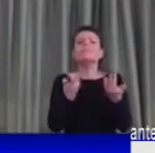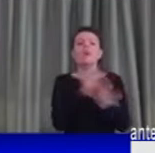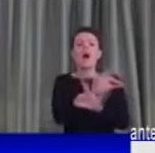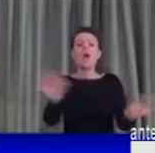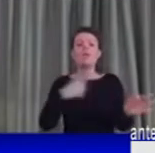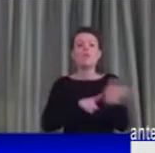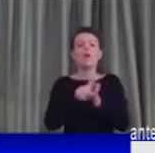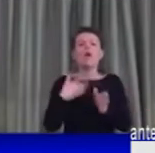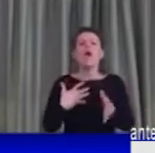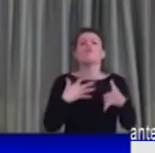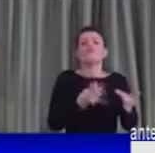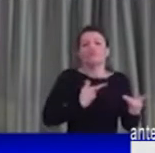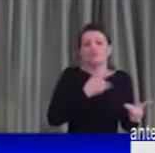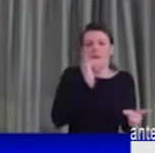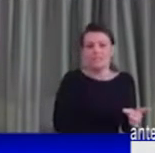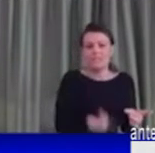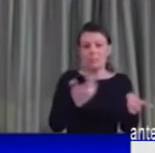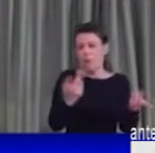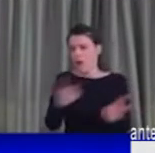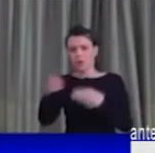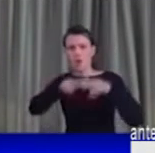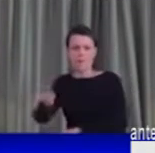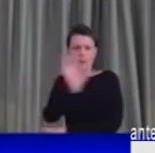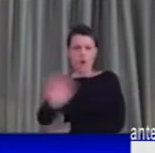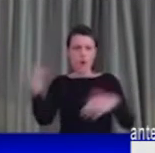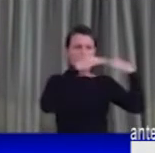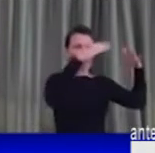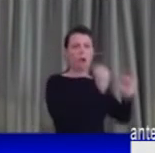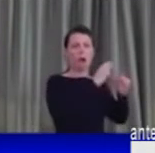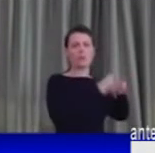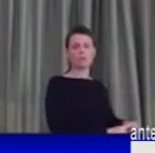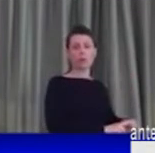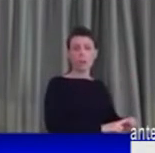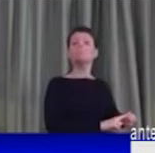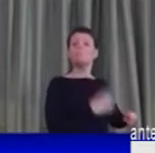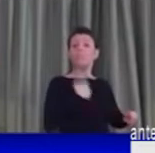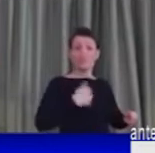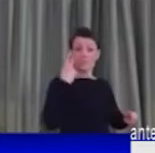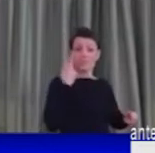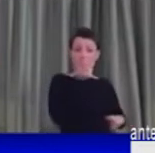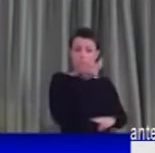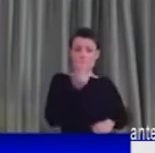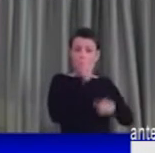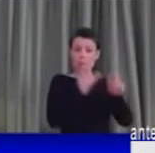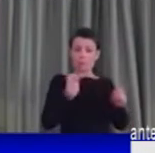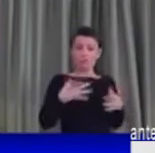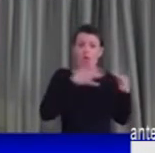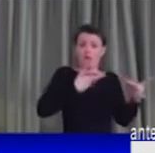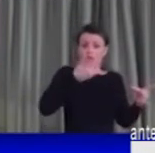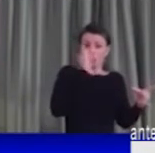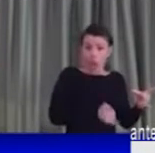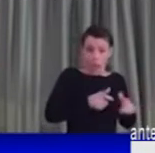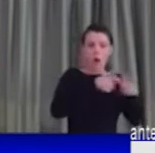essere ricoverato, per questo aumenta anche la platea dei positivi, ma si riduce quella dei